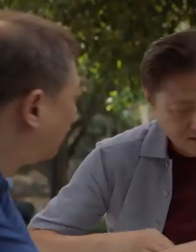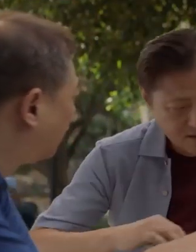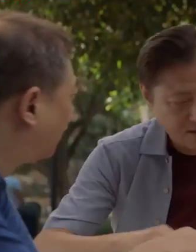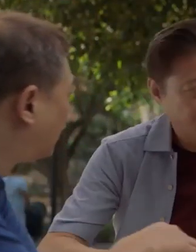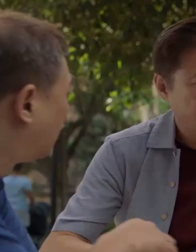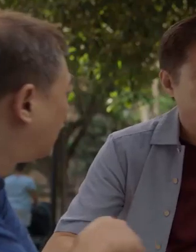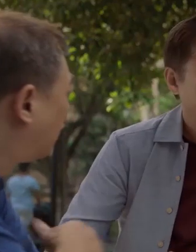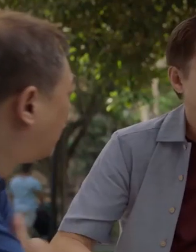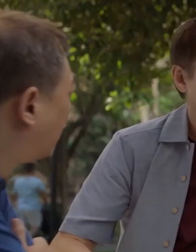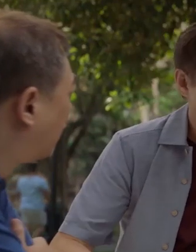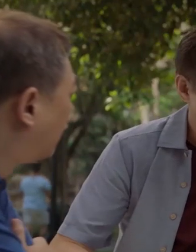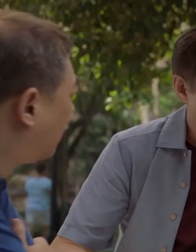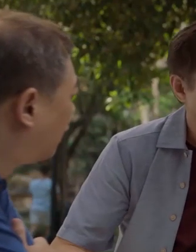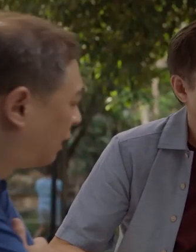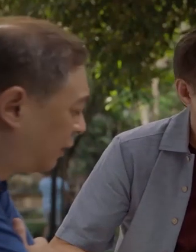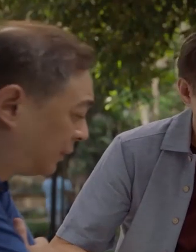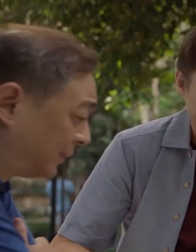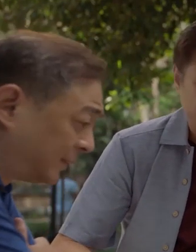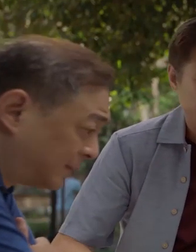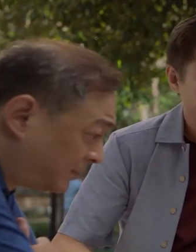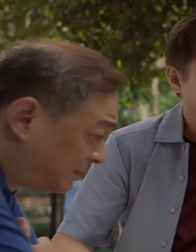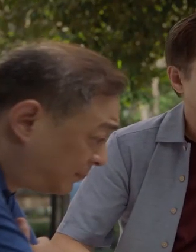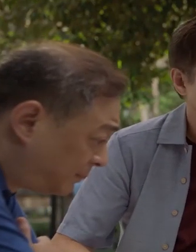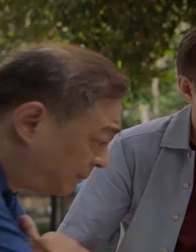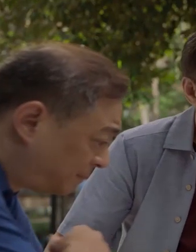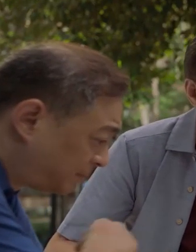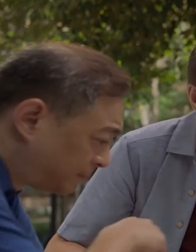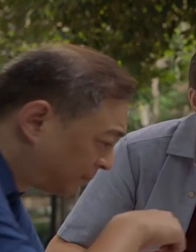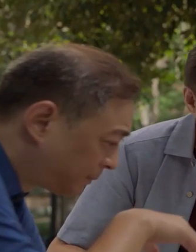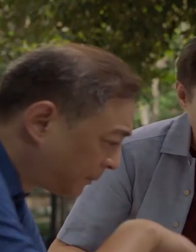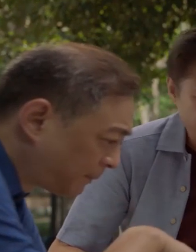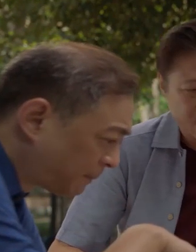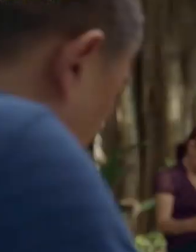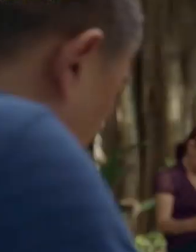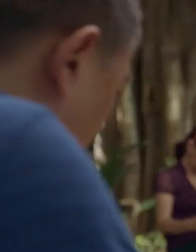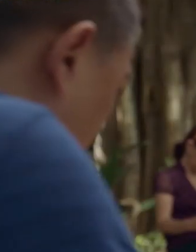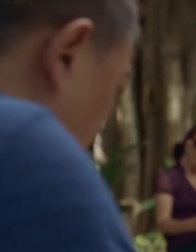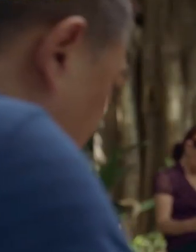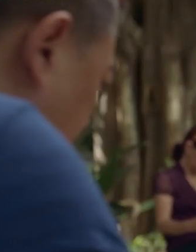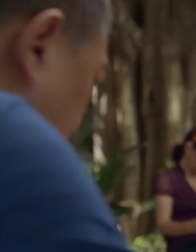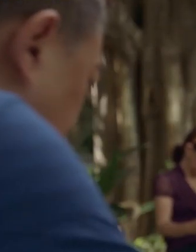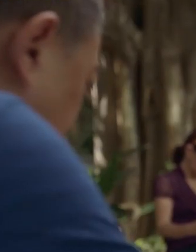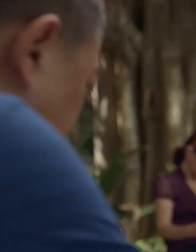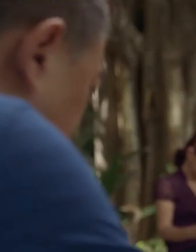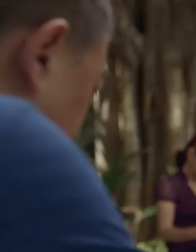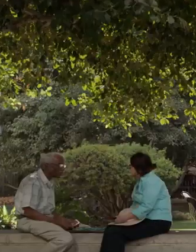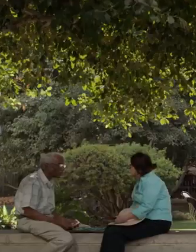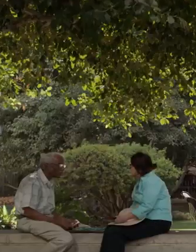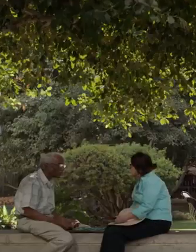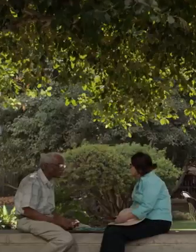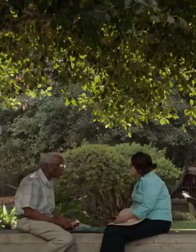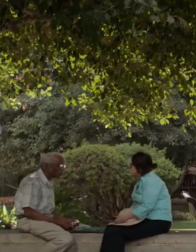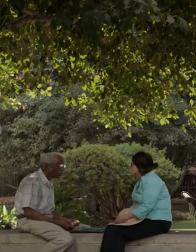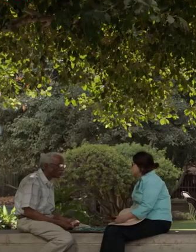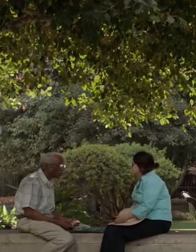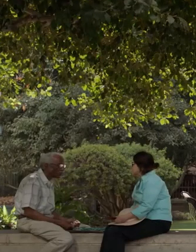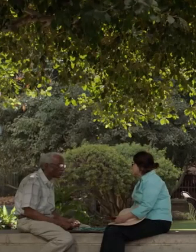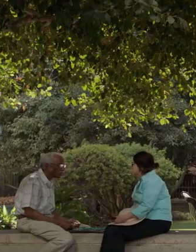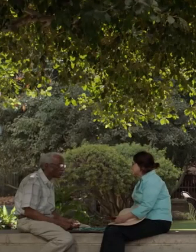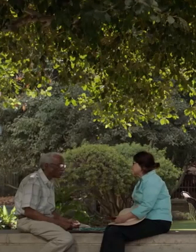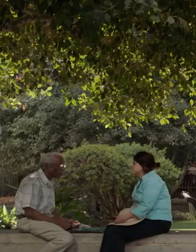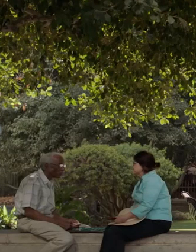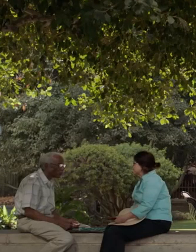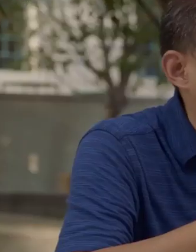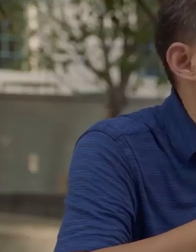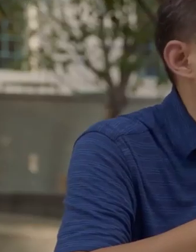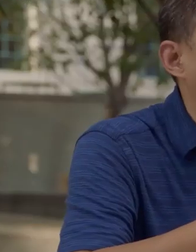怎么又晚了？ 这诊所太远了，这里多开几间就好了。 政府里需要有我们的人，需求才会被听到。